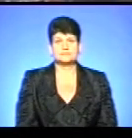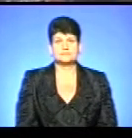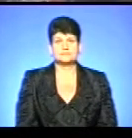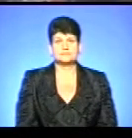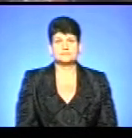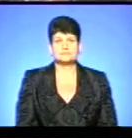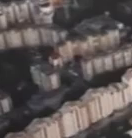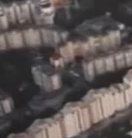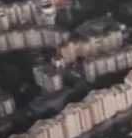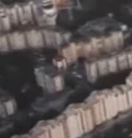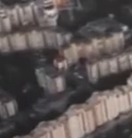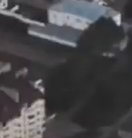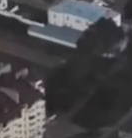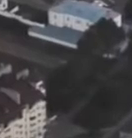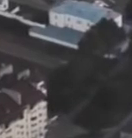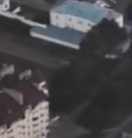Дякую.